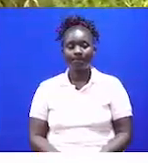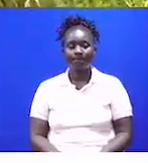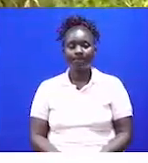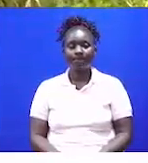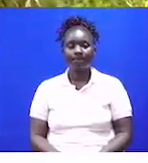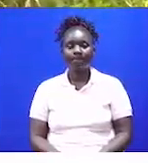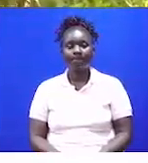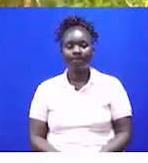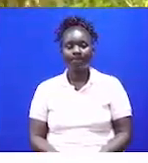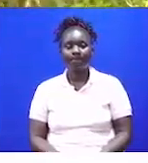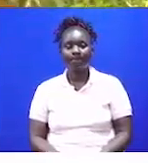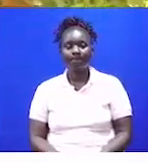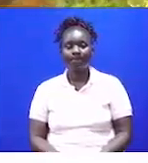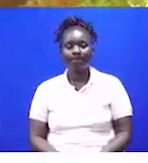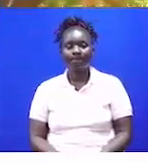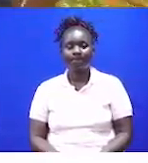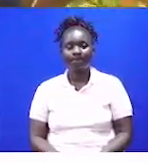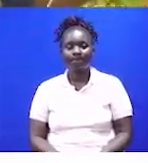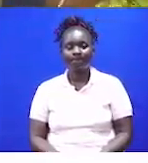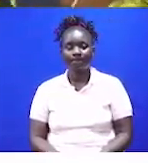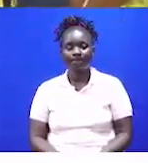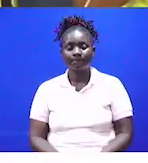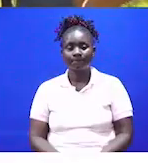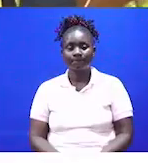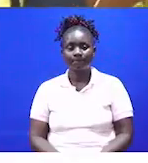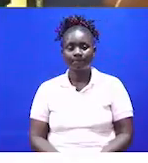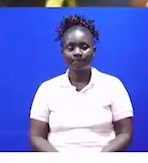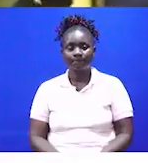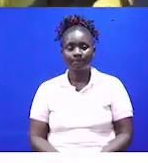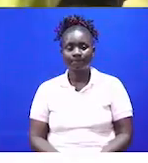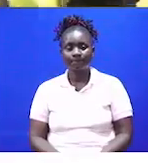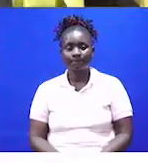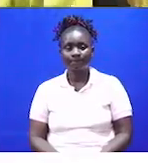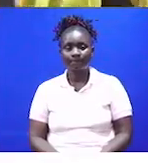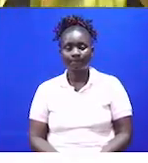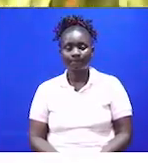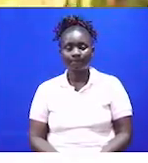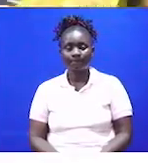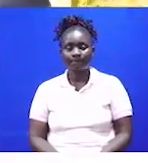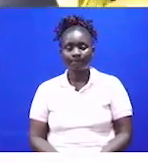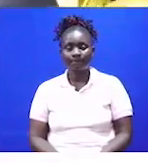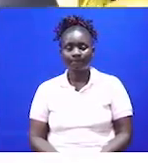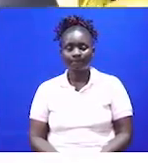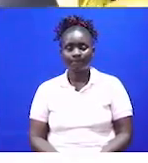e kaunti ya Nyamira inchi gonkuru kwa Polycarp. Okara.